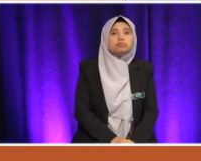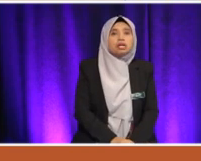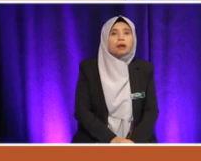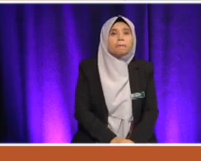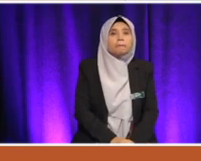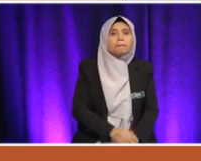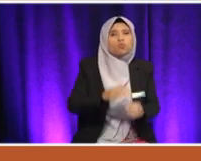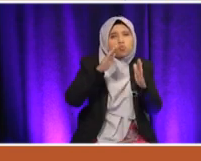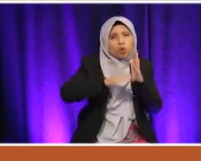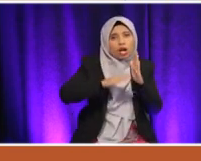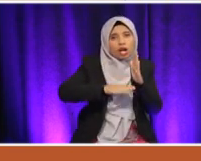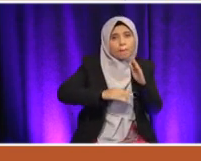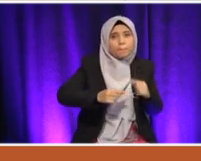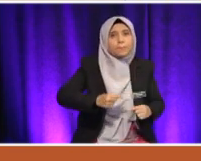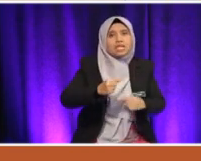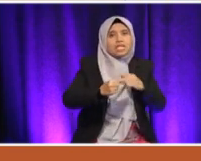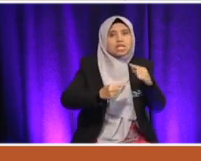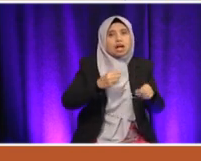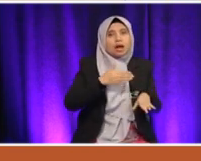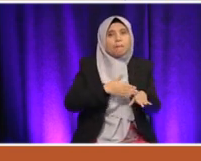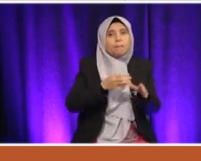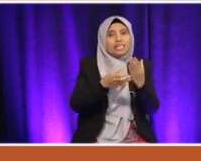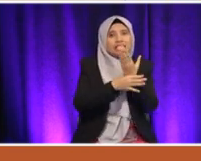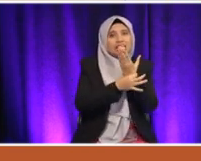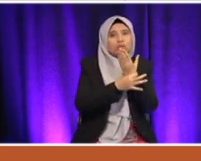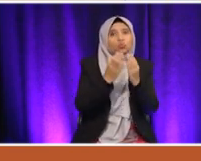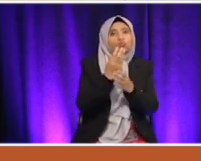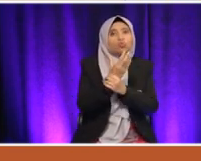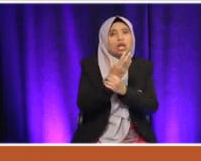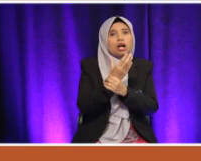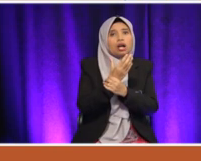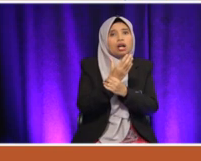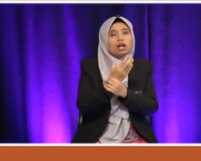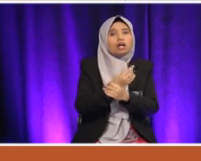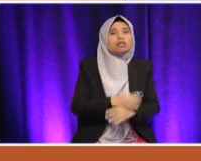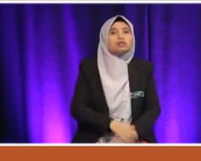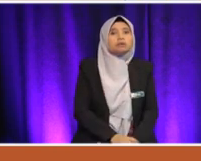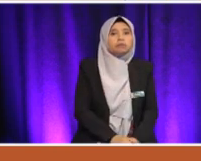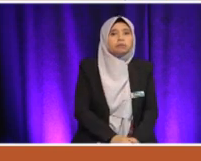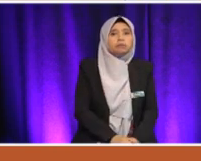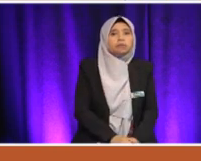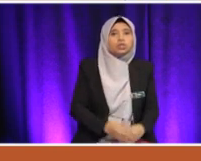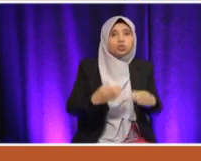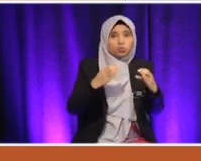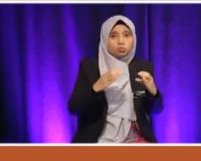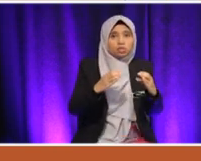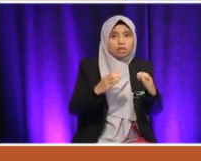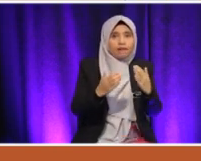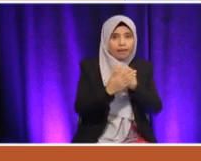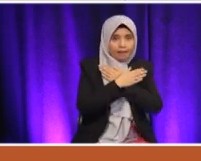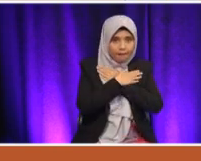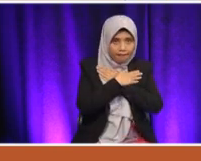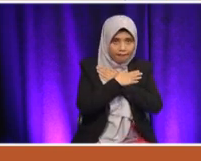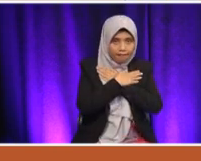minimumkan pergerakan pada tulang untuk mengawal kesakitan dan darah beku kemudian kita Coba perlihatkan kalau tangan